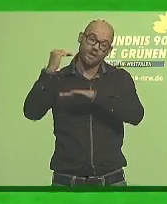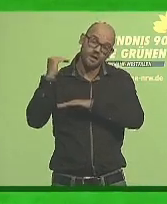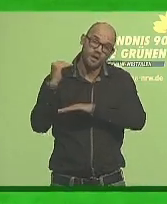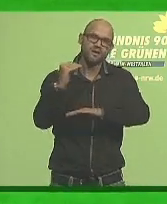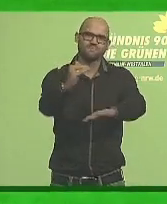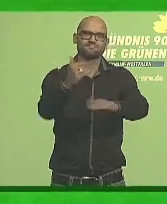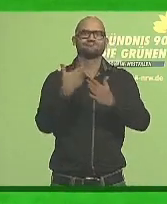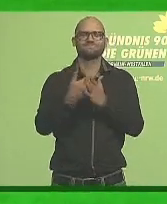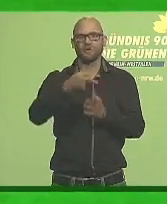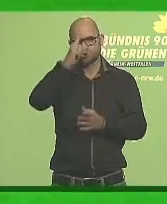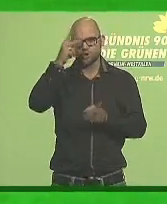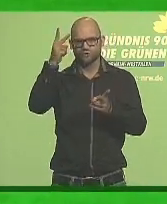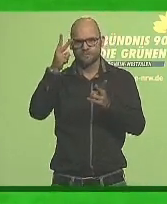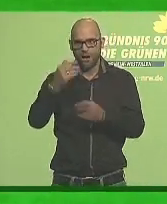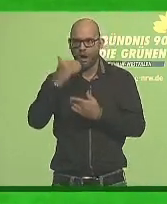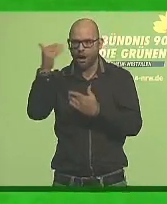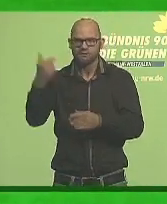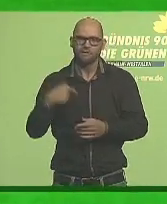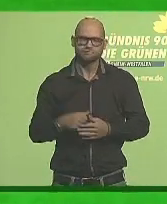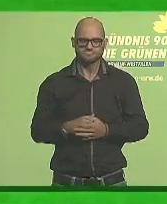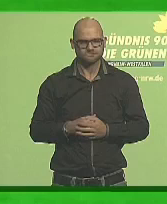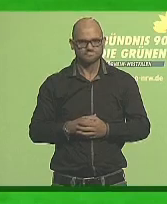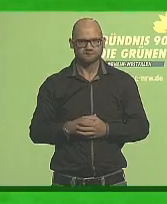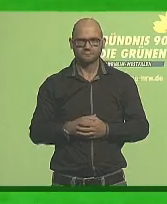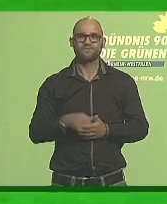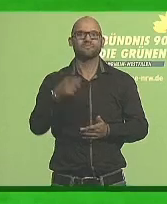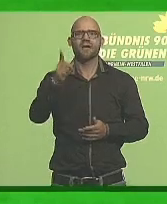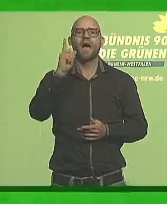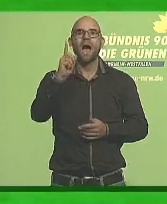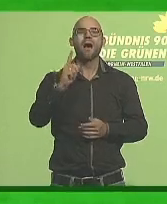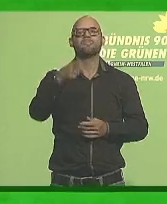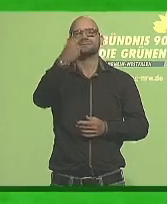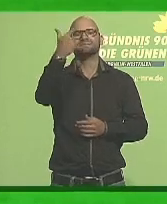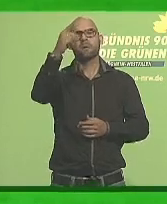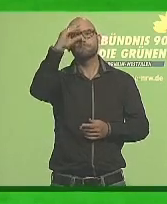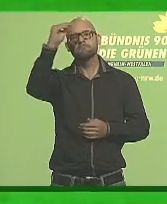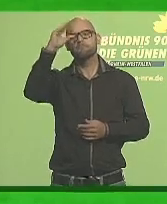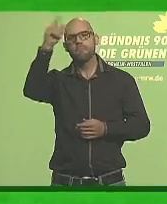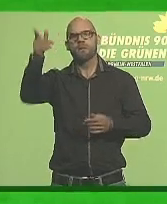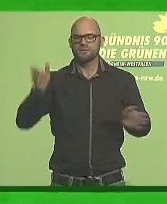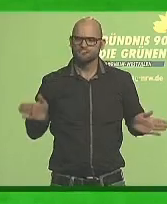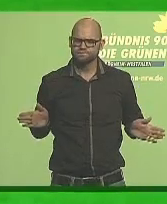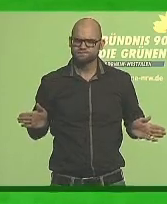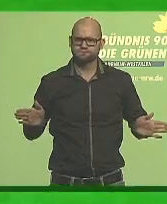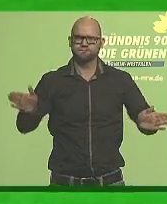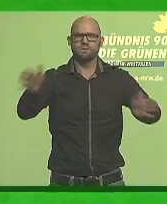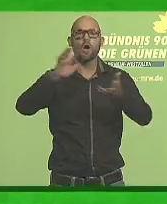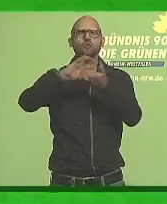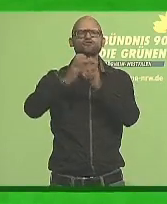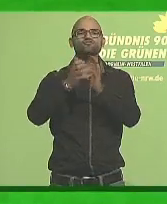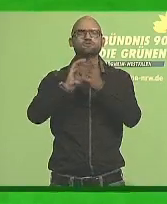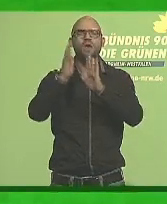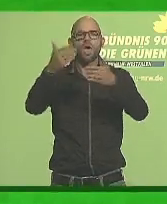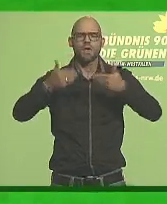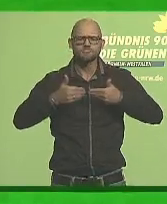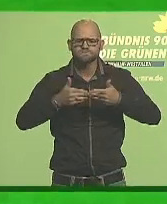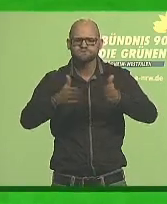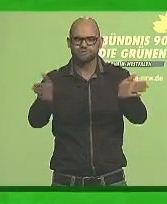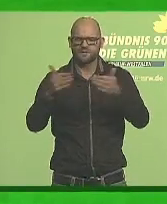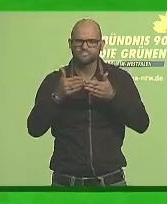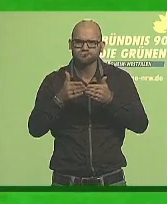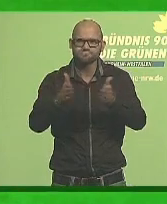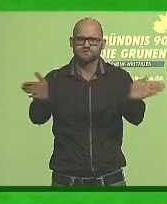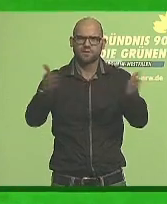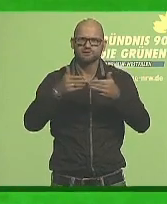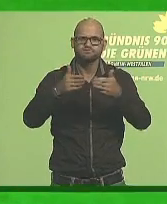der Deutschen Bahn zu verdanken, aber zwei Männern im Schneeflug, die zufällig, muss ich zugeben, heute Morgen mir den Weg